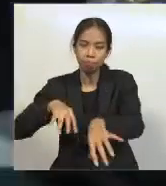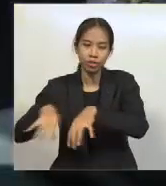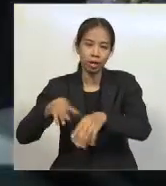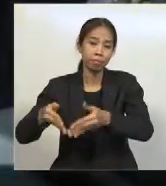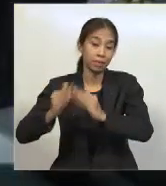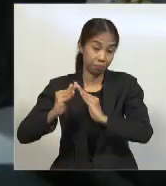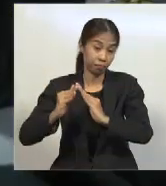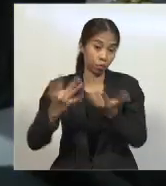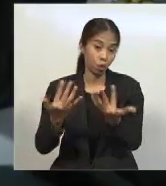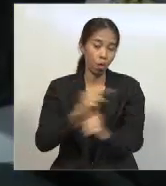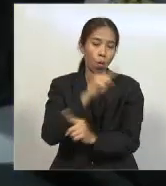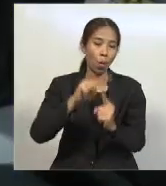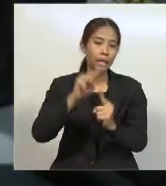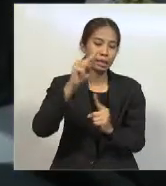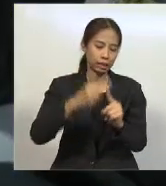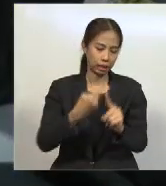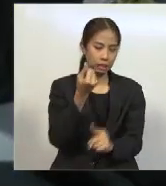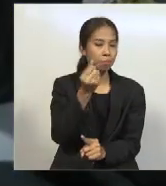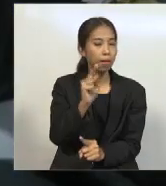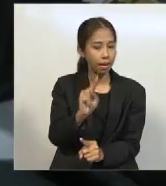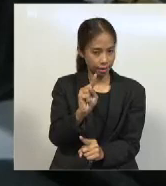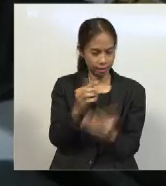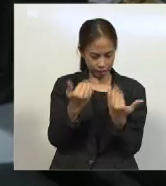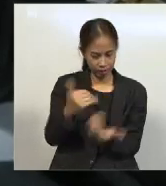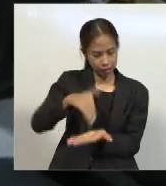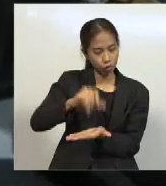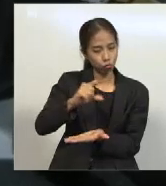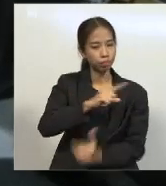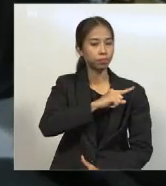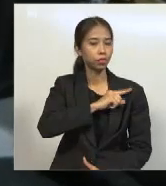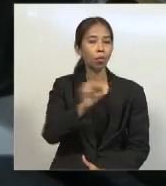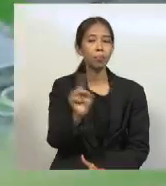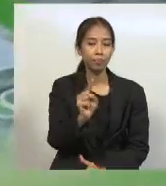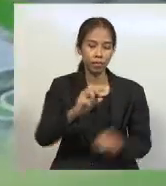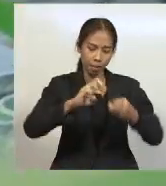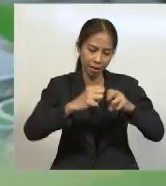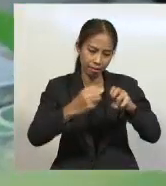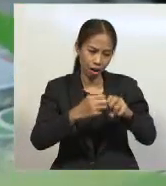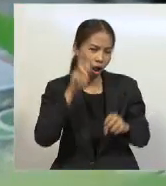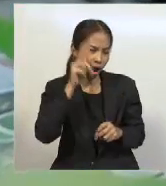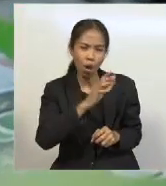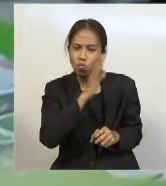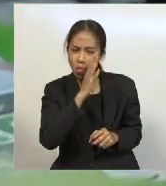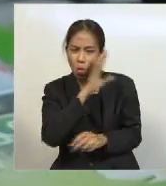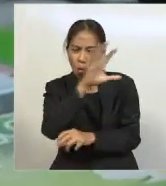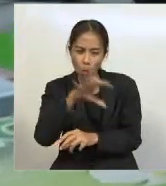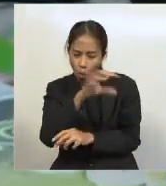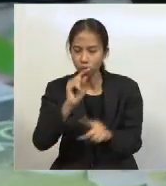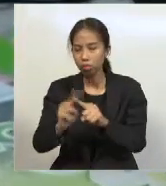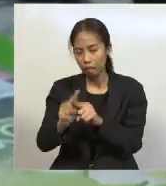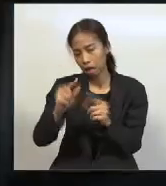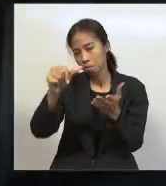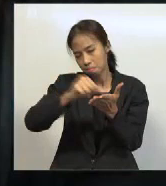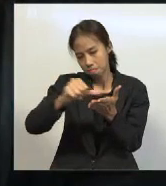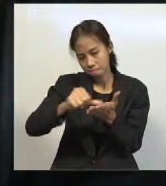จะเปิดตัวในวันที่1พฤศจิกายนนี้โดยส่วนนี้ก็จะทำหน้าที่แก้ไขปัญหาการนำเสนอข่าวปลอมหรือ Fake